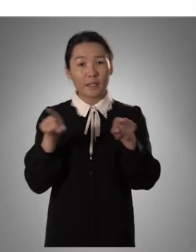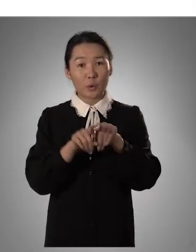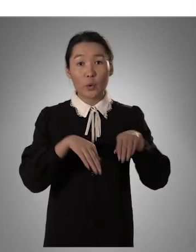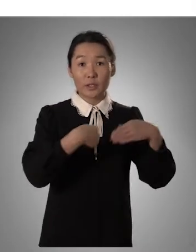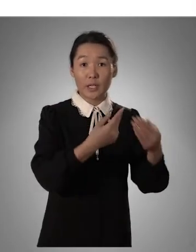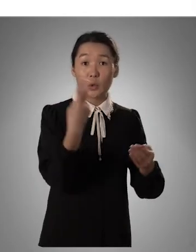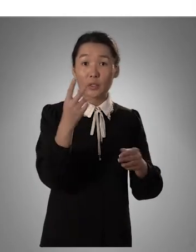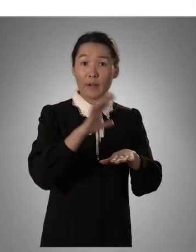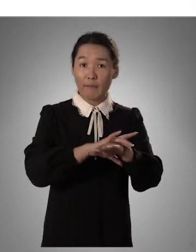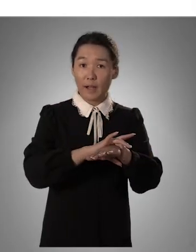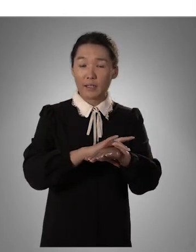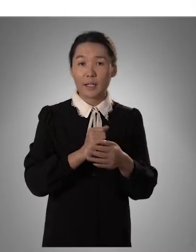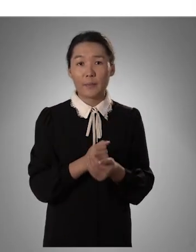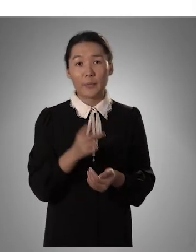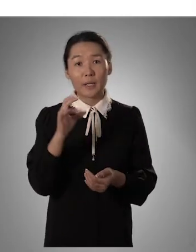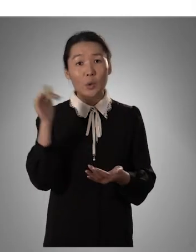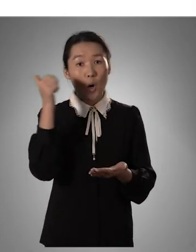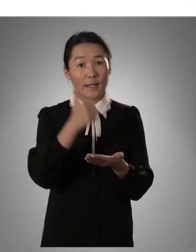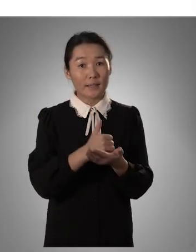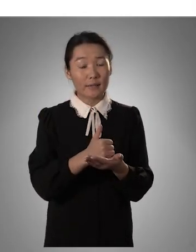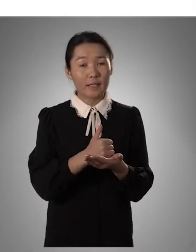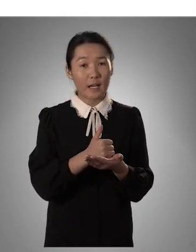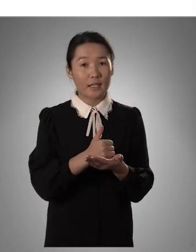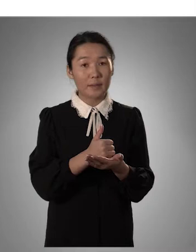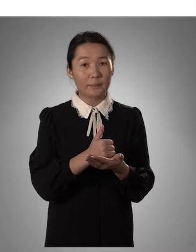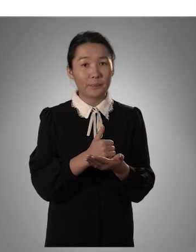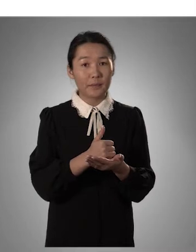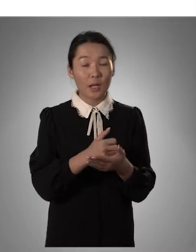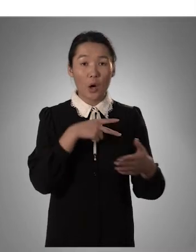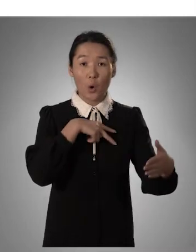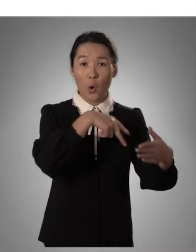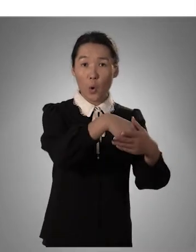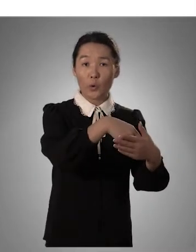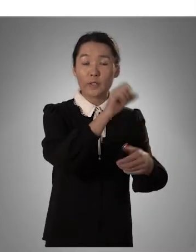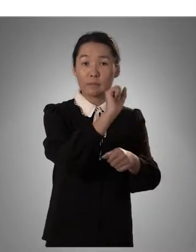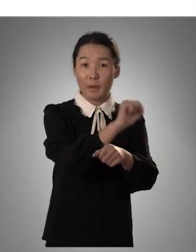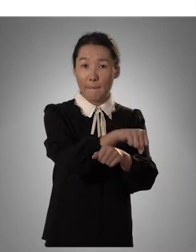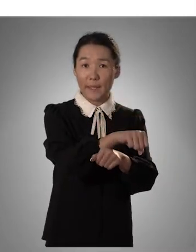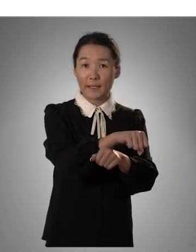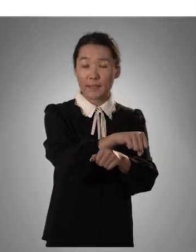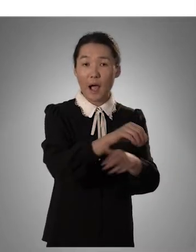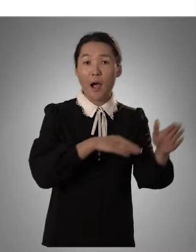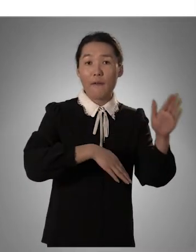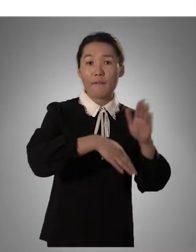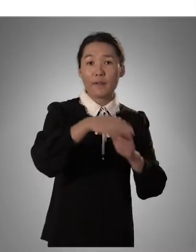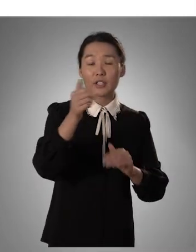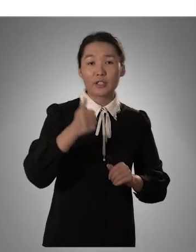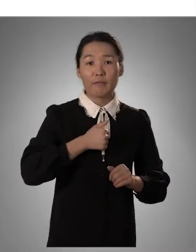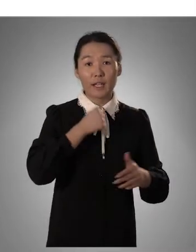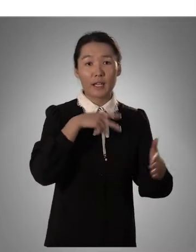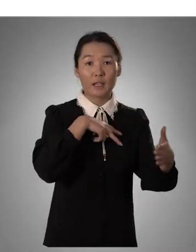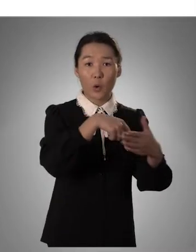два факта но основная в нем орден победа выше военный орден